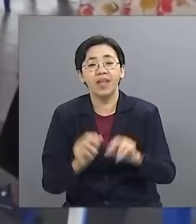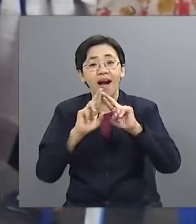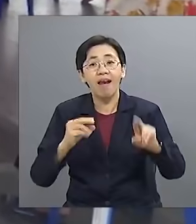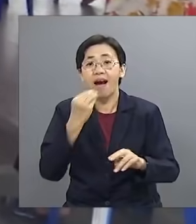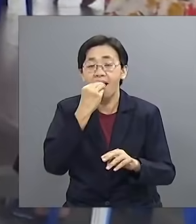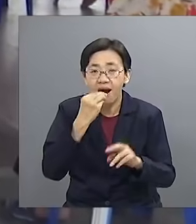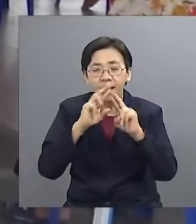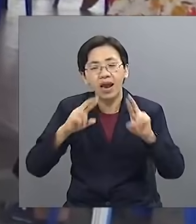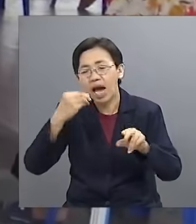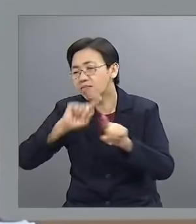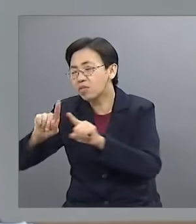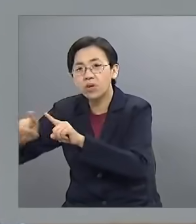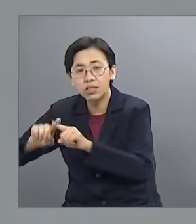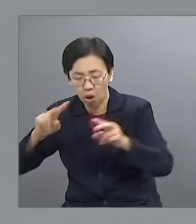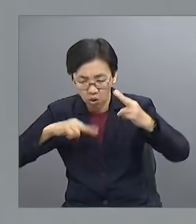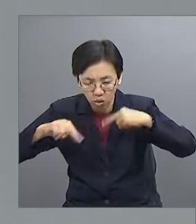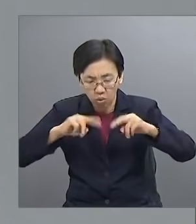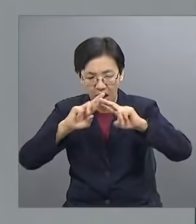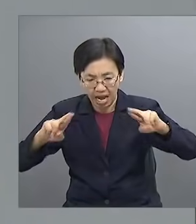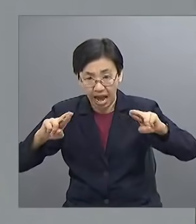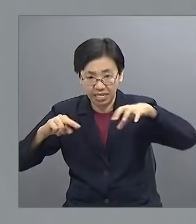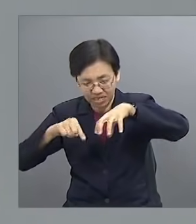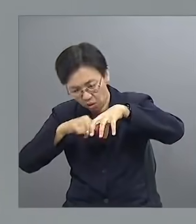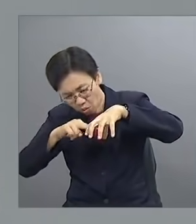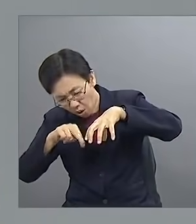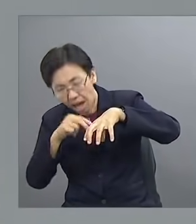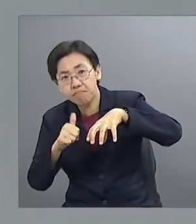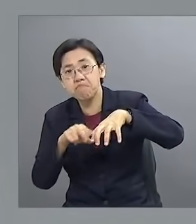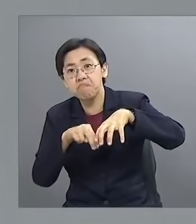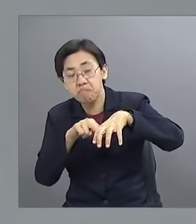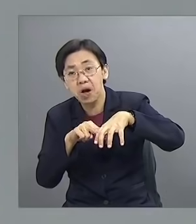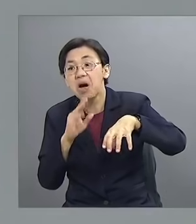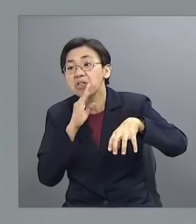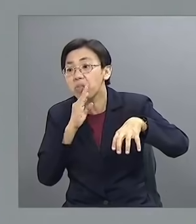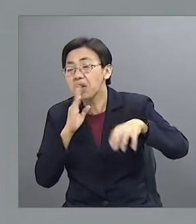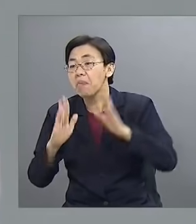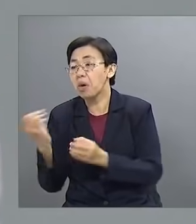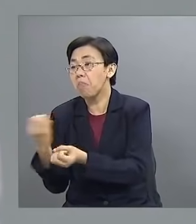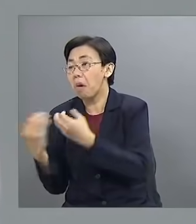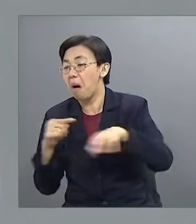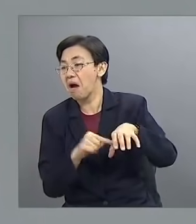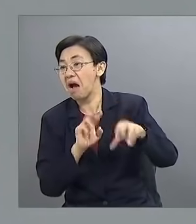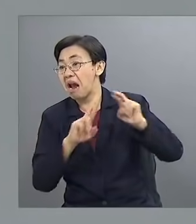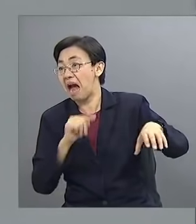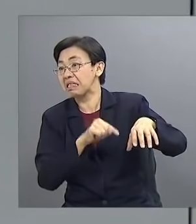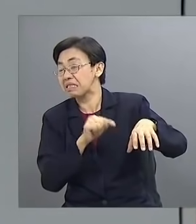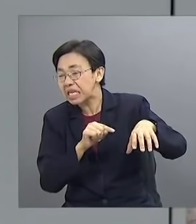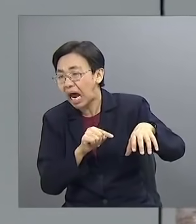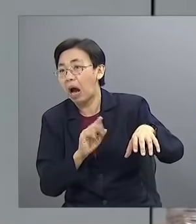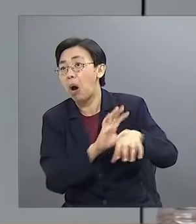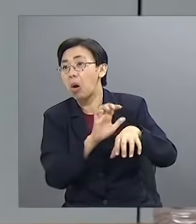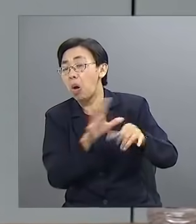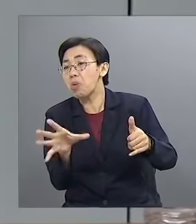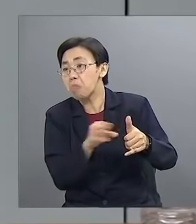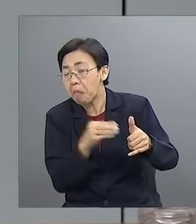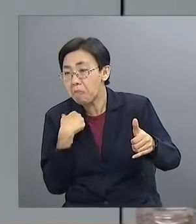ดูแลร้านของตัวเองถ้าเมื่อไหร่มีการร้องเรียนขึ้นมาว่าจุดใด ยังแออัด